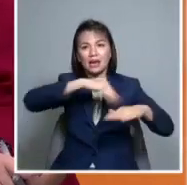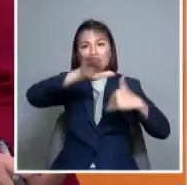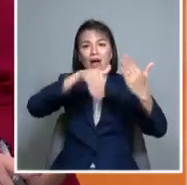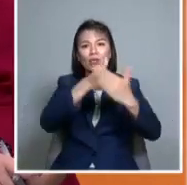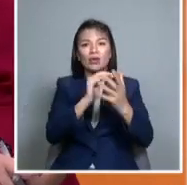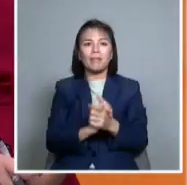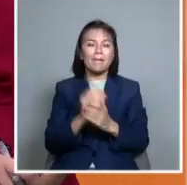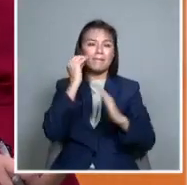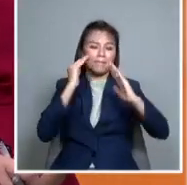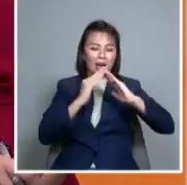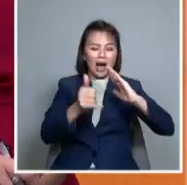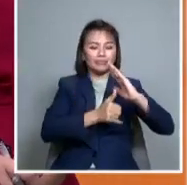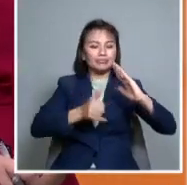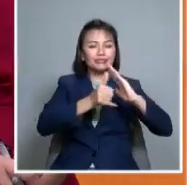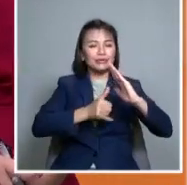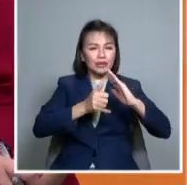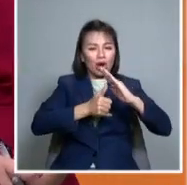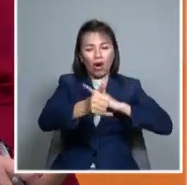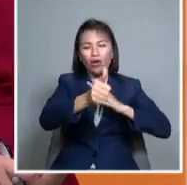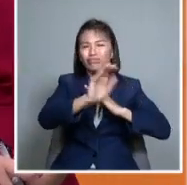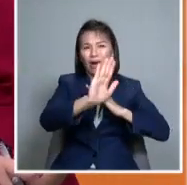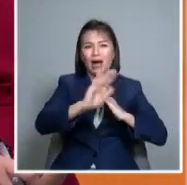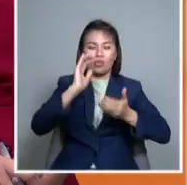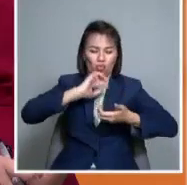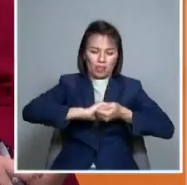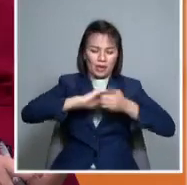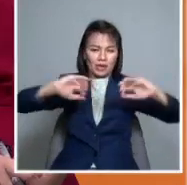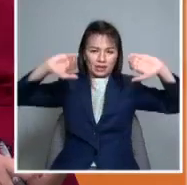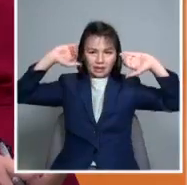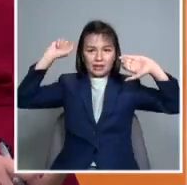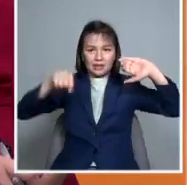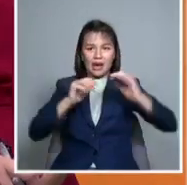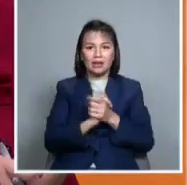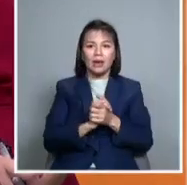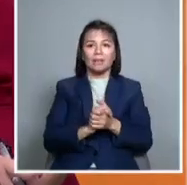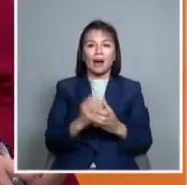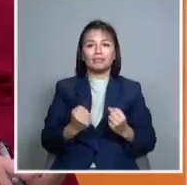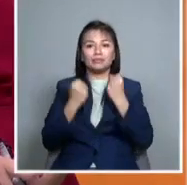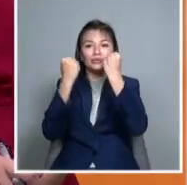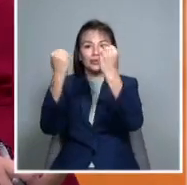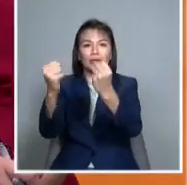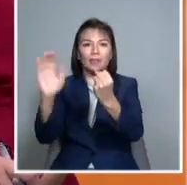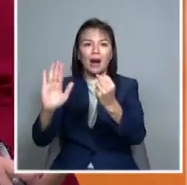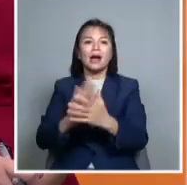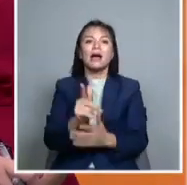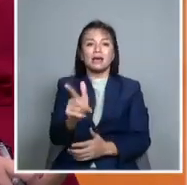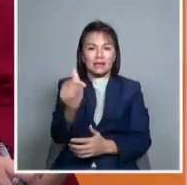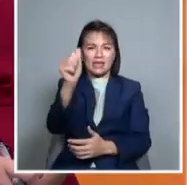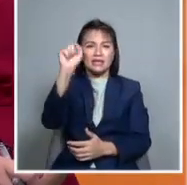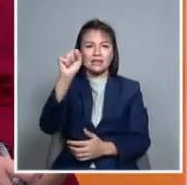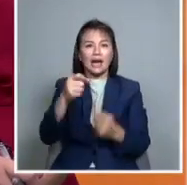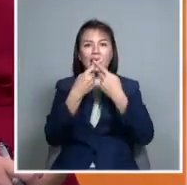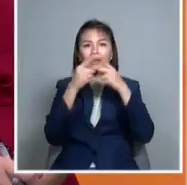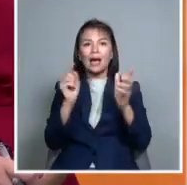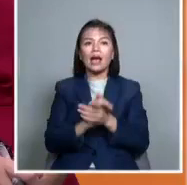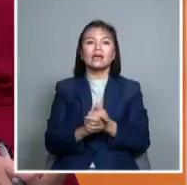เนี่ยก็ไม่ออกจากบ้านนะครับแล้วก็ได้ให้ความร่วมมือกับทางราชการนั้นเองนะครับไม่เดินทางไกลกันนะครับแล้วก็ดีมากนะแต่ขณะเดียวกัน